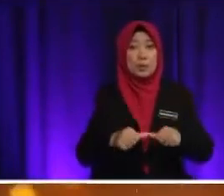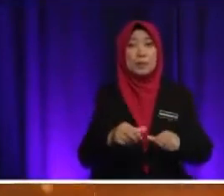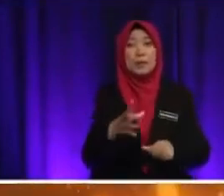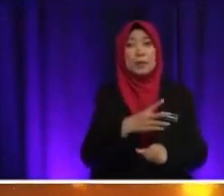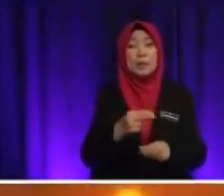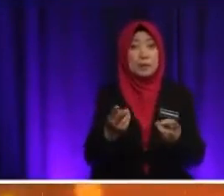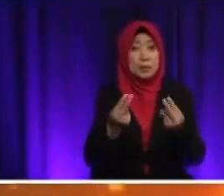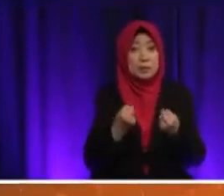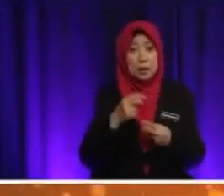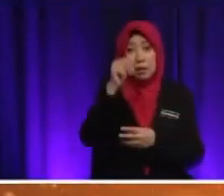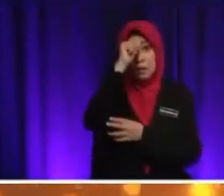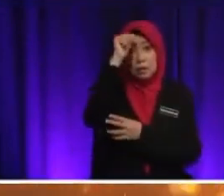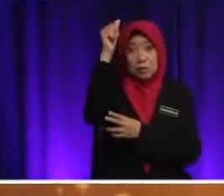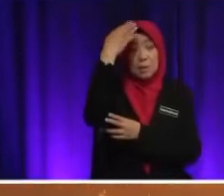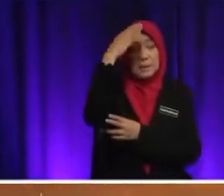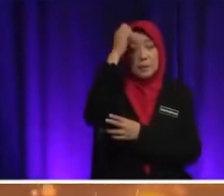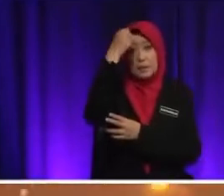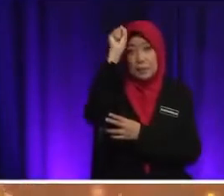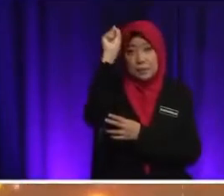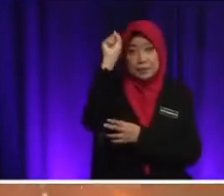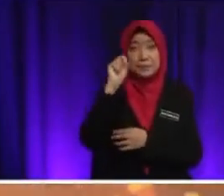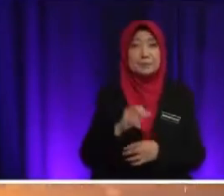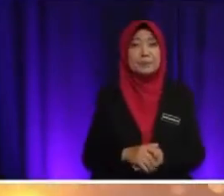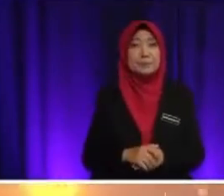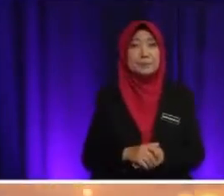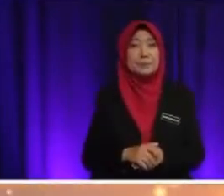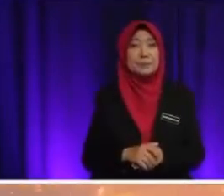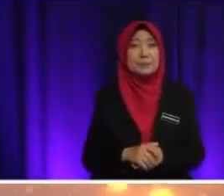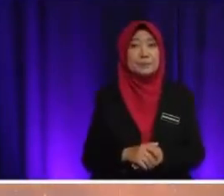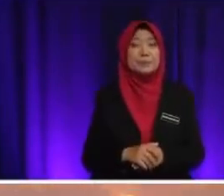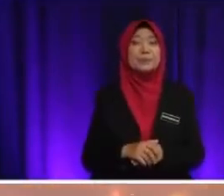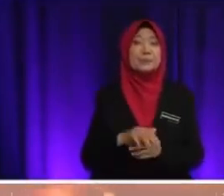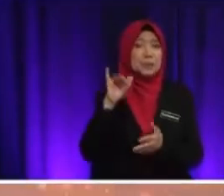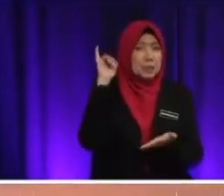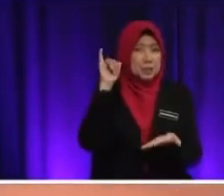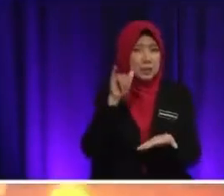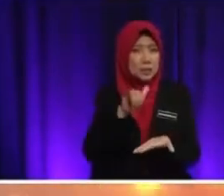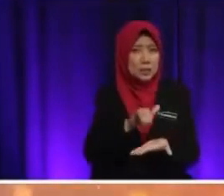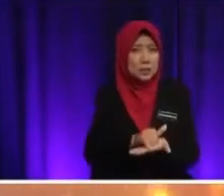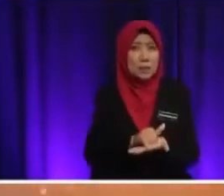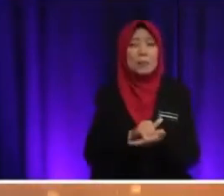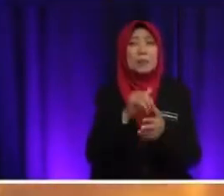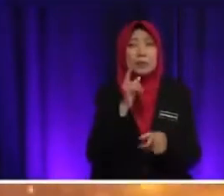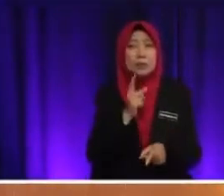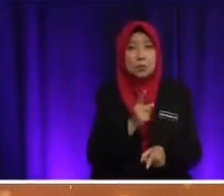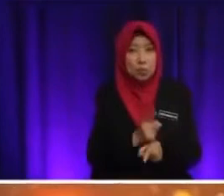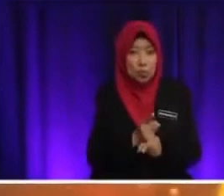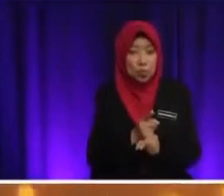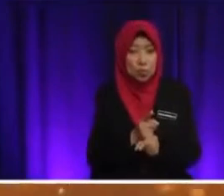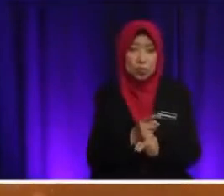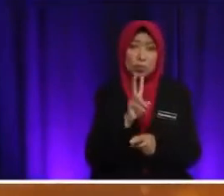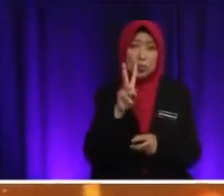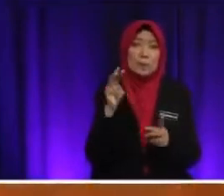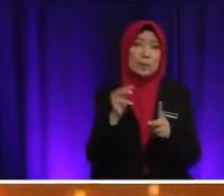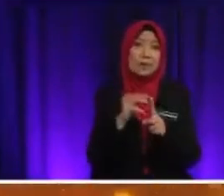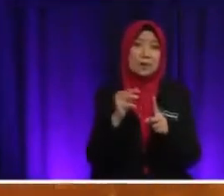maha bijaksana. Okay. Betul ke, Ustaz, jawapannya? Meyakini, kan? Betul. Betul tu, Akil, kan? Saya bagikan dua